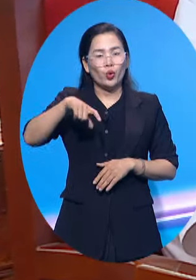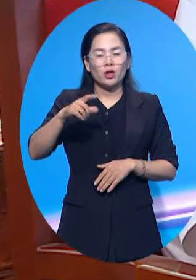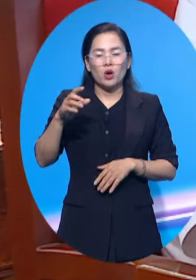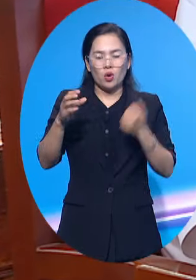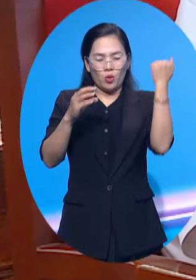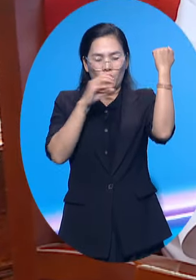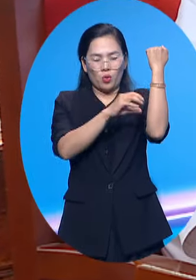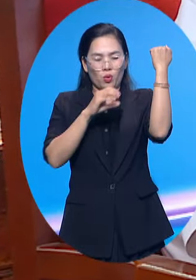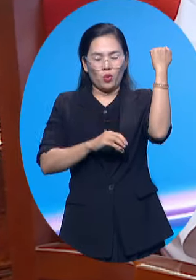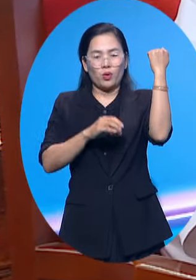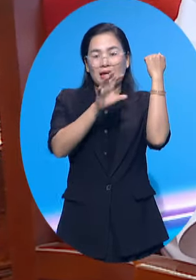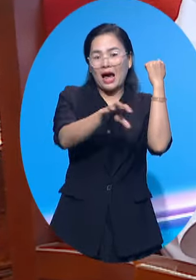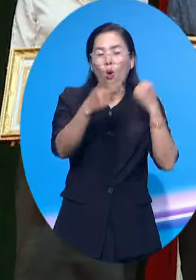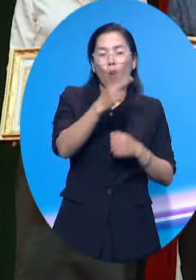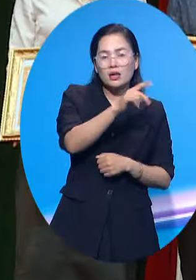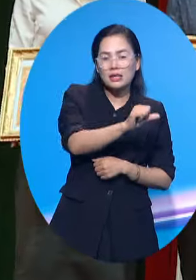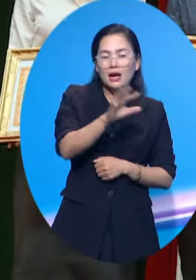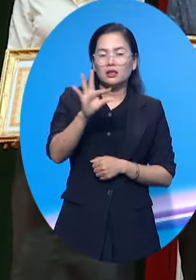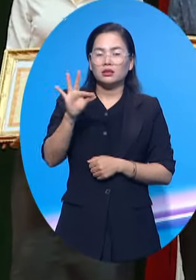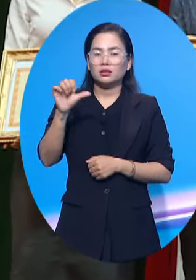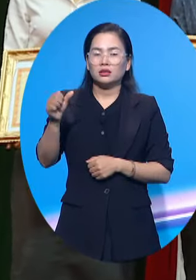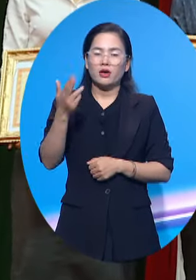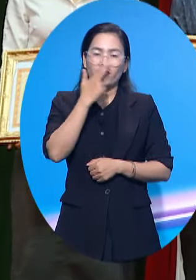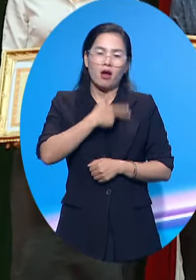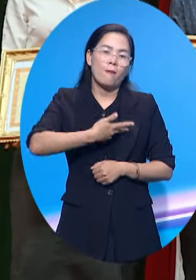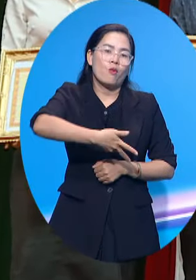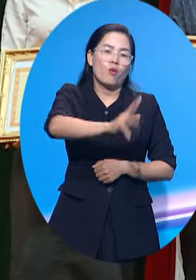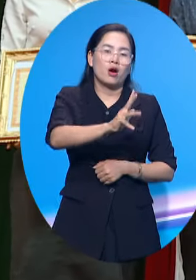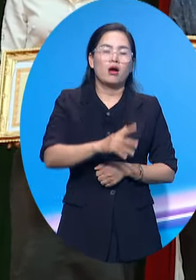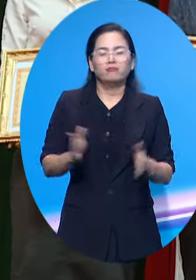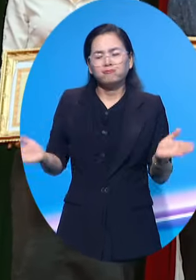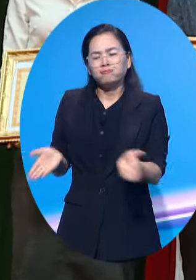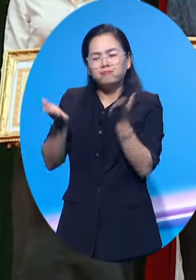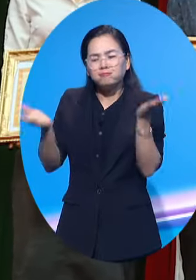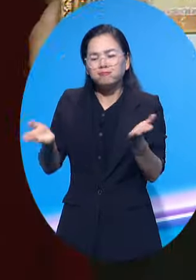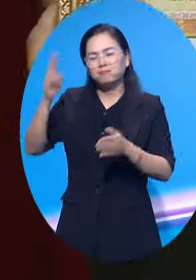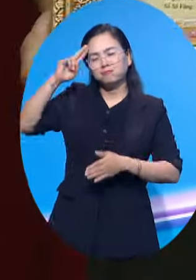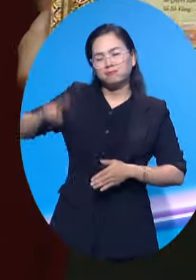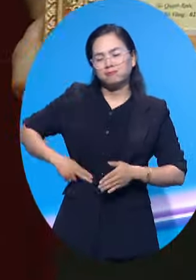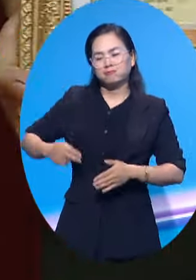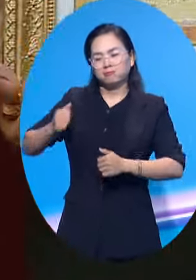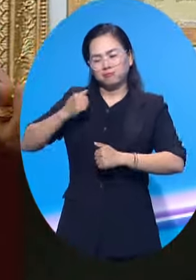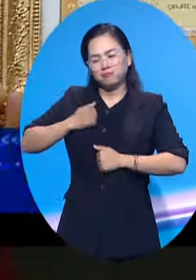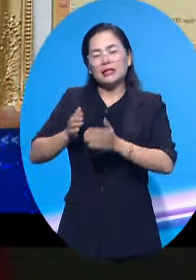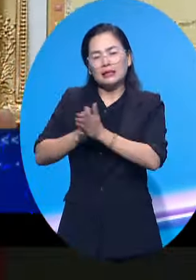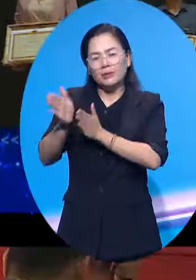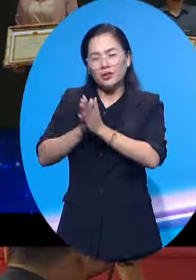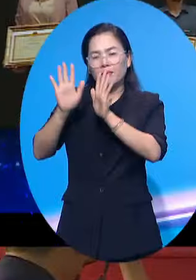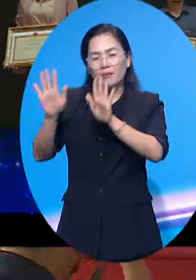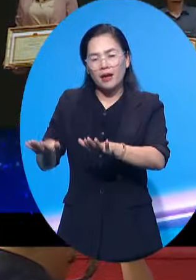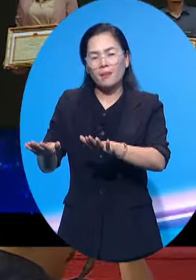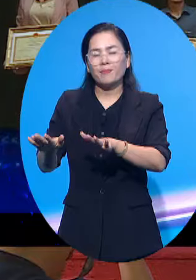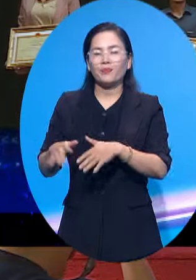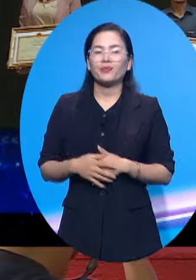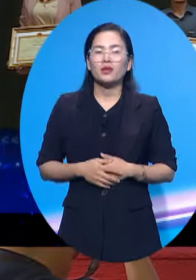Sa, Trường Sa của Việt Nam, góp phần cùng Bộ đội Hải quân hoàn thành tốt nhiệm vụ, bảo vệ vững chắc chủ quyền Tổ quốc từ hướng biển. Dịp